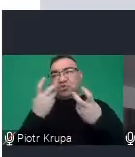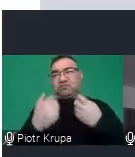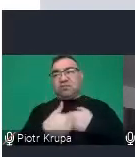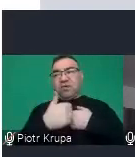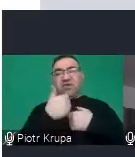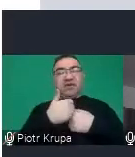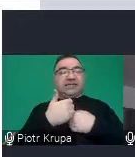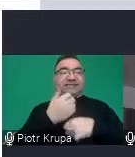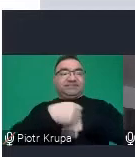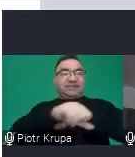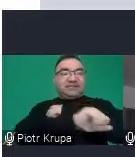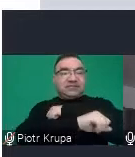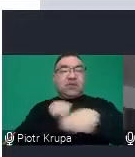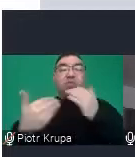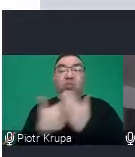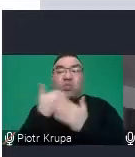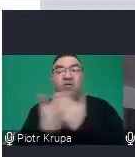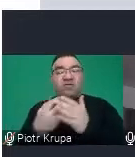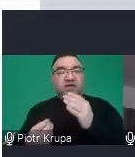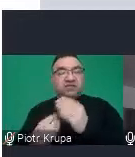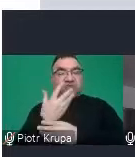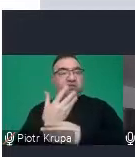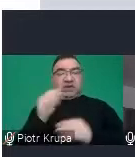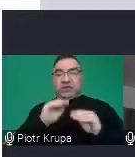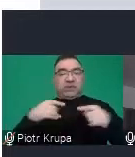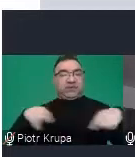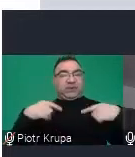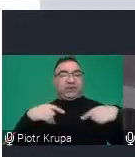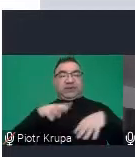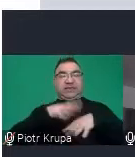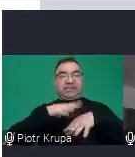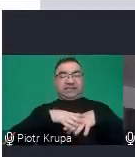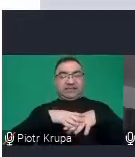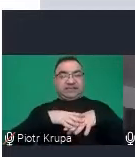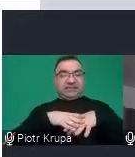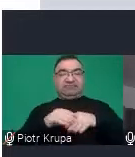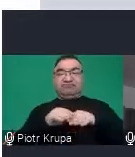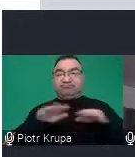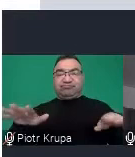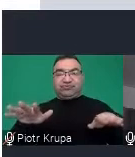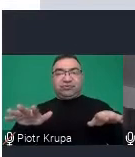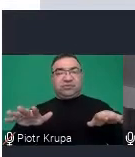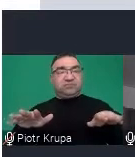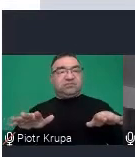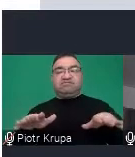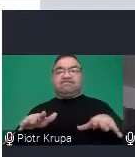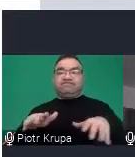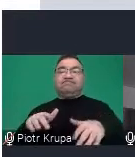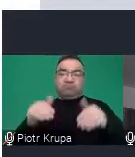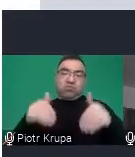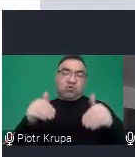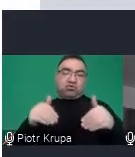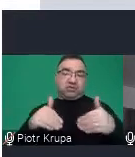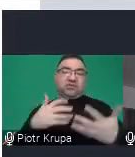że alternatywne, w tym odnawialne, niestosowane do tej pory w systemach ciepłowniczych rozproszone źródła wytwórcze mają